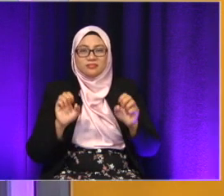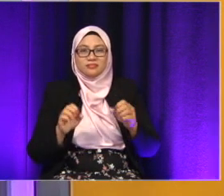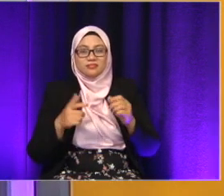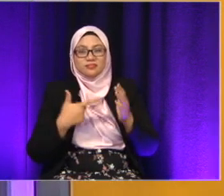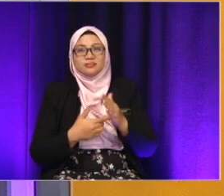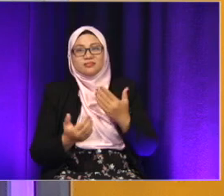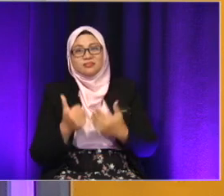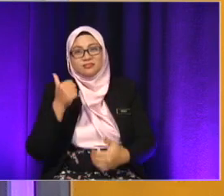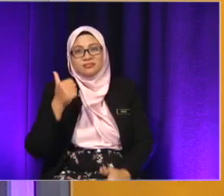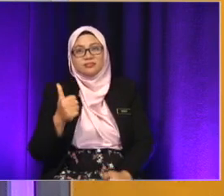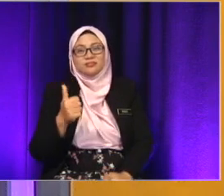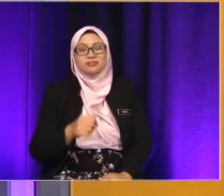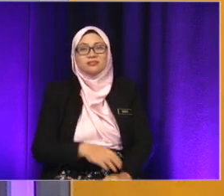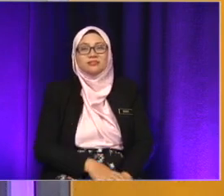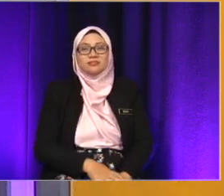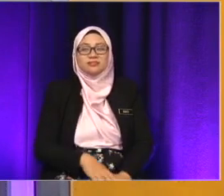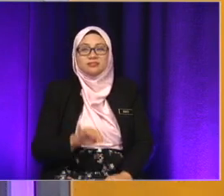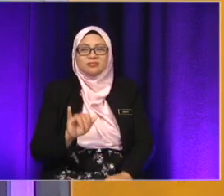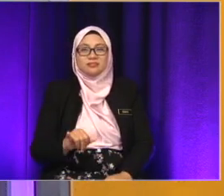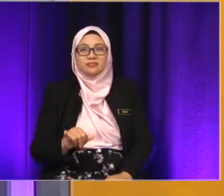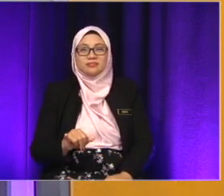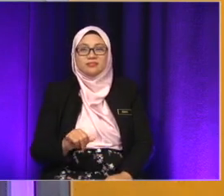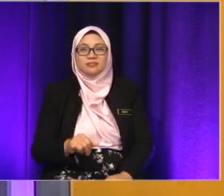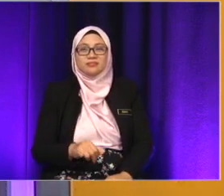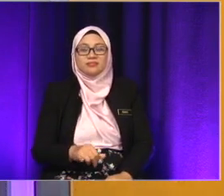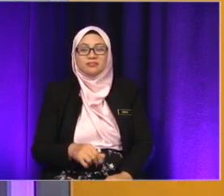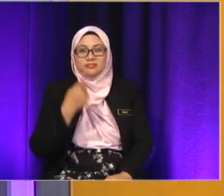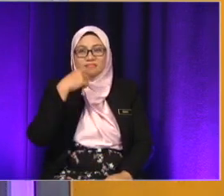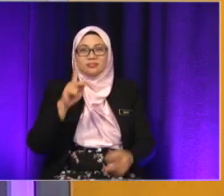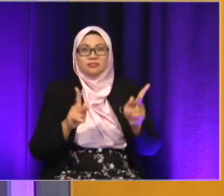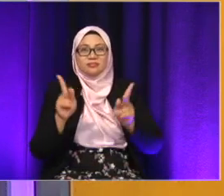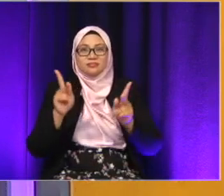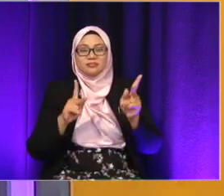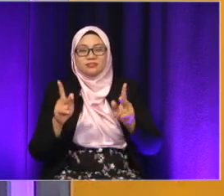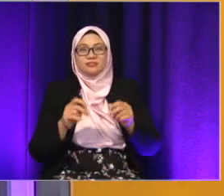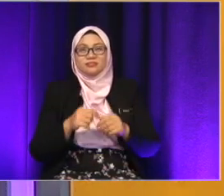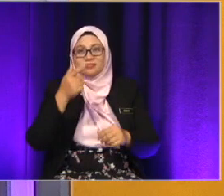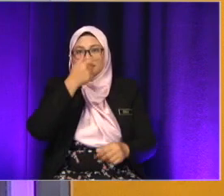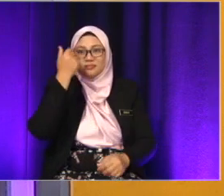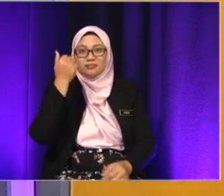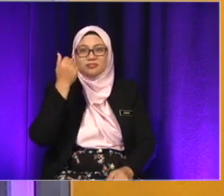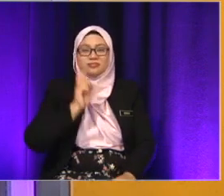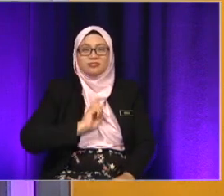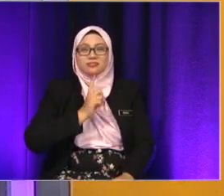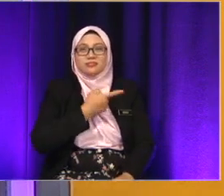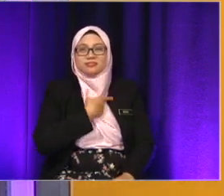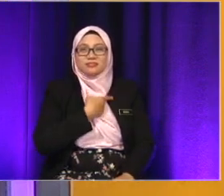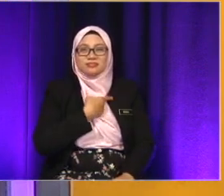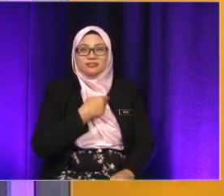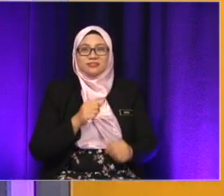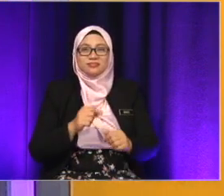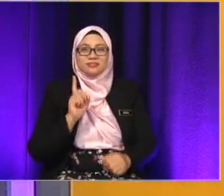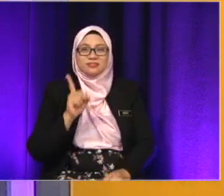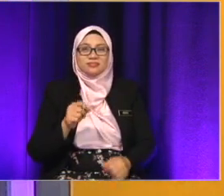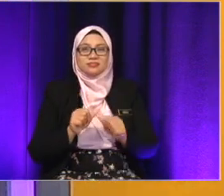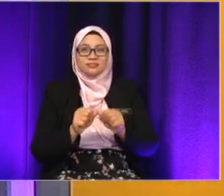jenis-jenis berat yang melibatkan kerin ke ataupun jengkau sebagainya. Sebab kita bukan kita ikut dia ikut